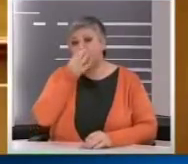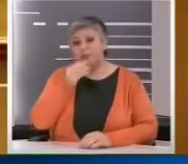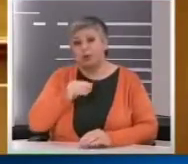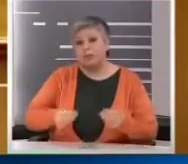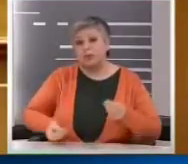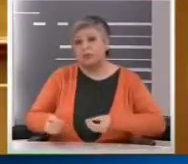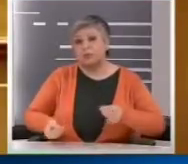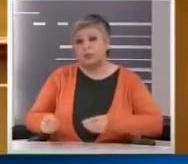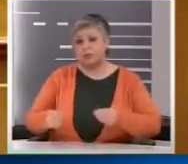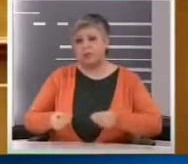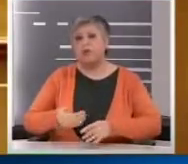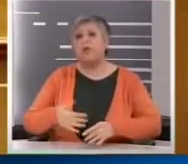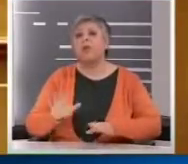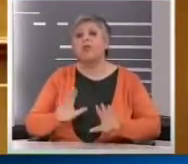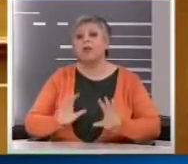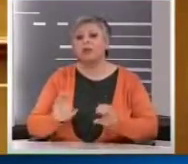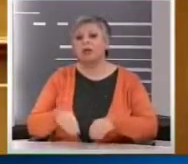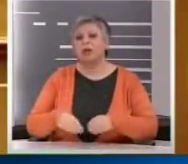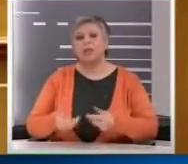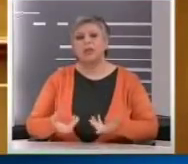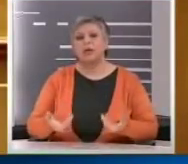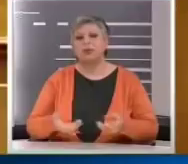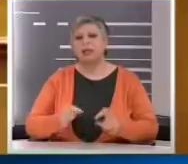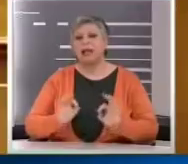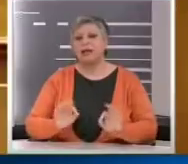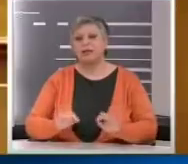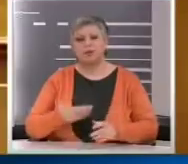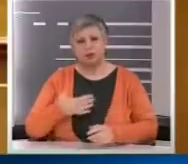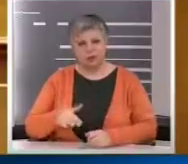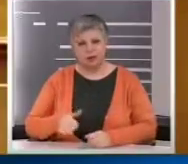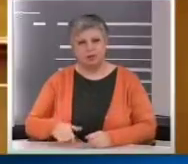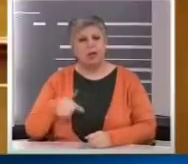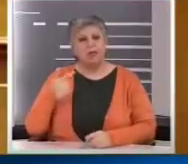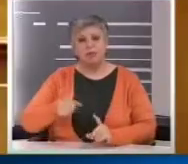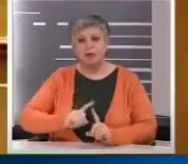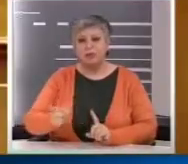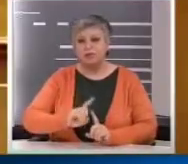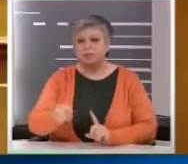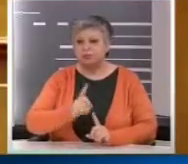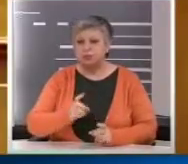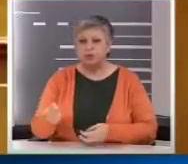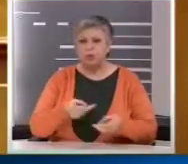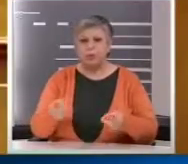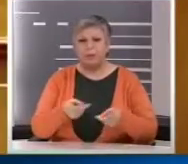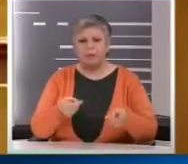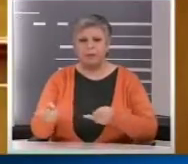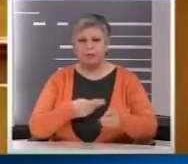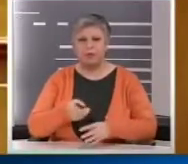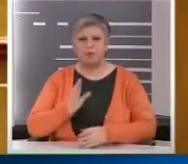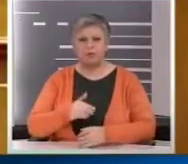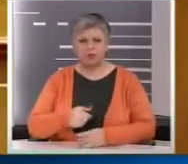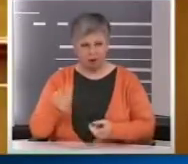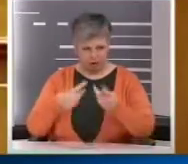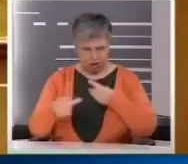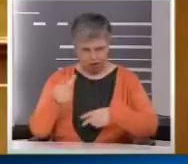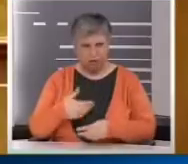Και μας κατηγορείτε γι' αυτό. Αλλά αυτή τη στιγμή αυτά τα ασθενοφόρα κυκλοφορούν στην Ελλάδα. Μας κατηγορείτε γιατί σε λιγότερο